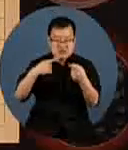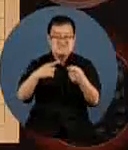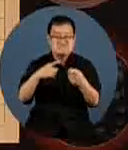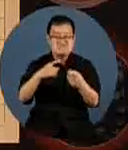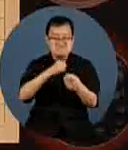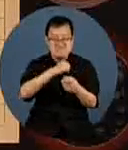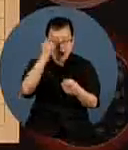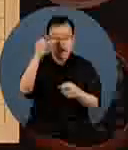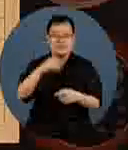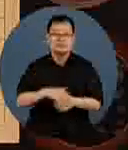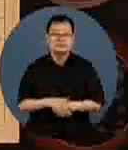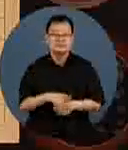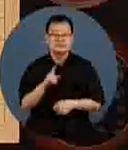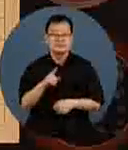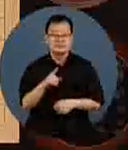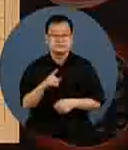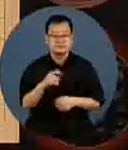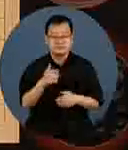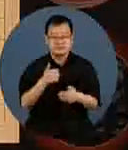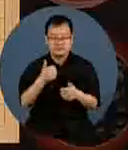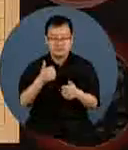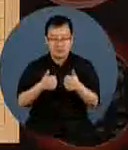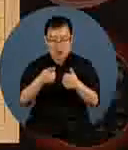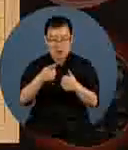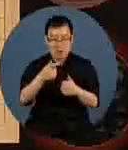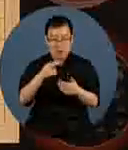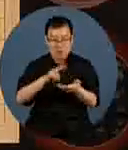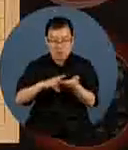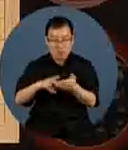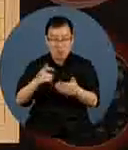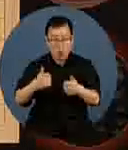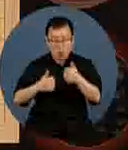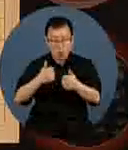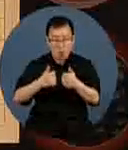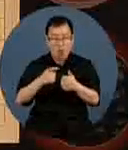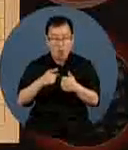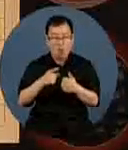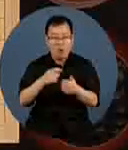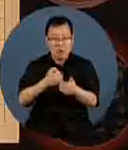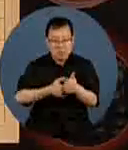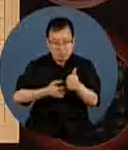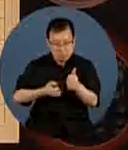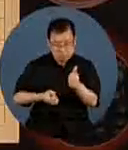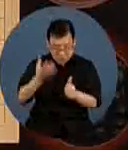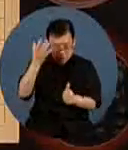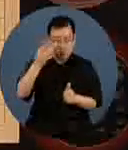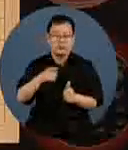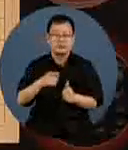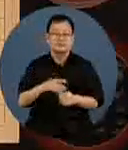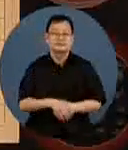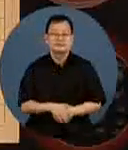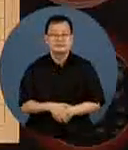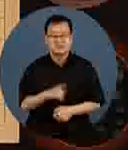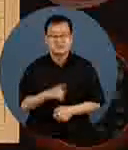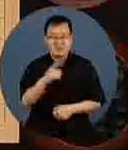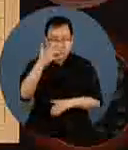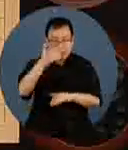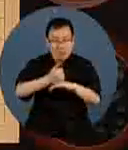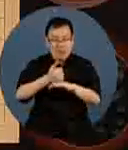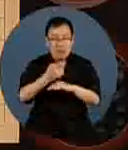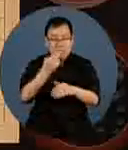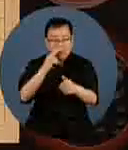자, 이 바둑을 반드시 네, 이 바둑을 이기게 되면요. 네. 자, 저기가 또 마지막 승부처 비슷하죠? 네.